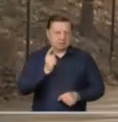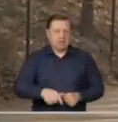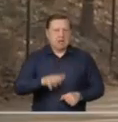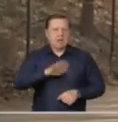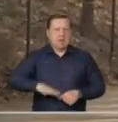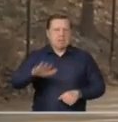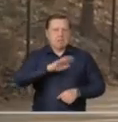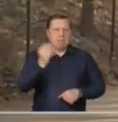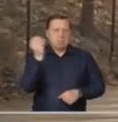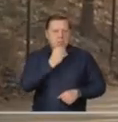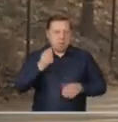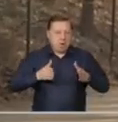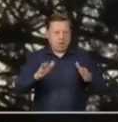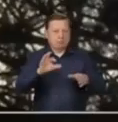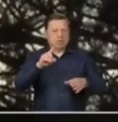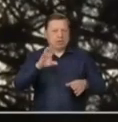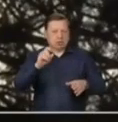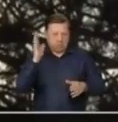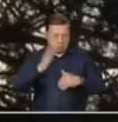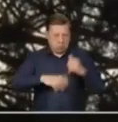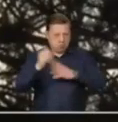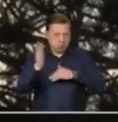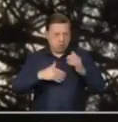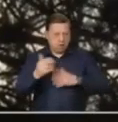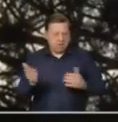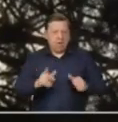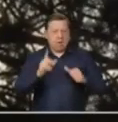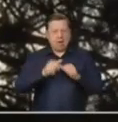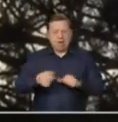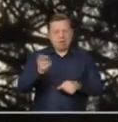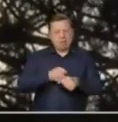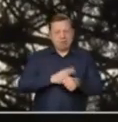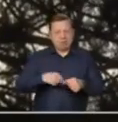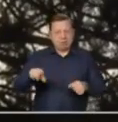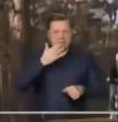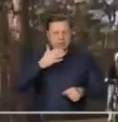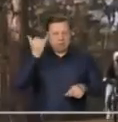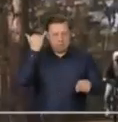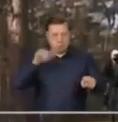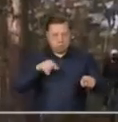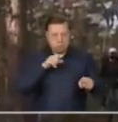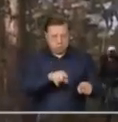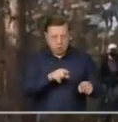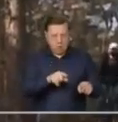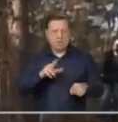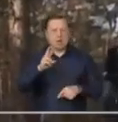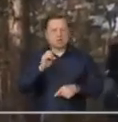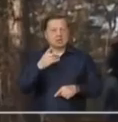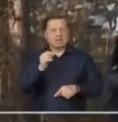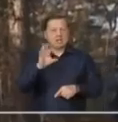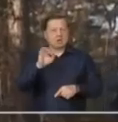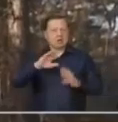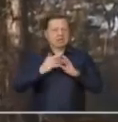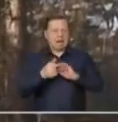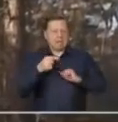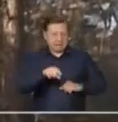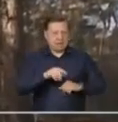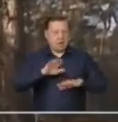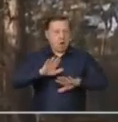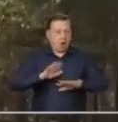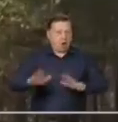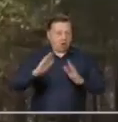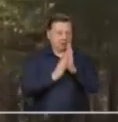pasa nadmorskiego w dzielnicy Brzeźno. Problem w tym, że miejscy urzędnicy mogli wprowadzić w błąd pomorskiego konserwatora zabytków, który zajmuje się też ochroną